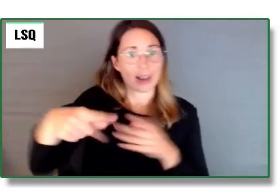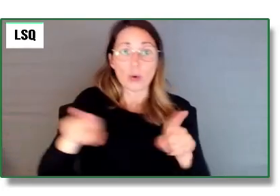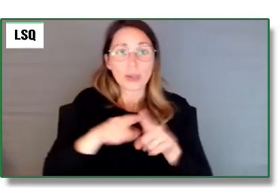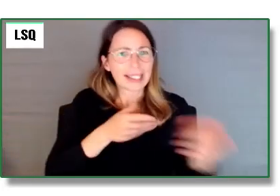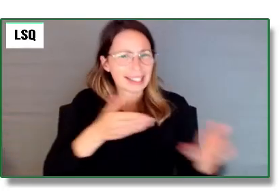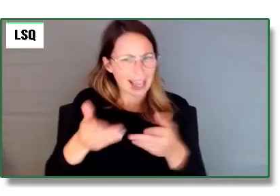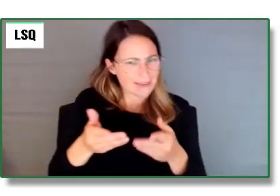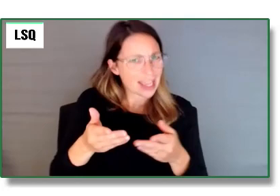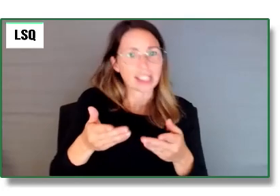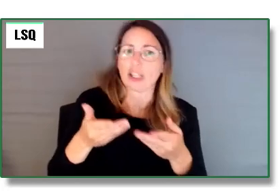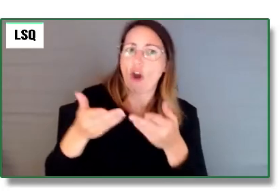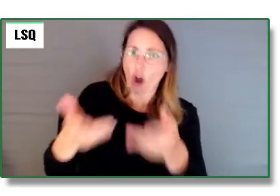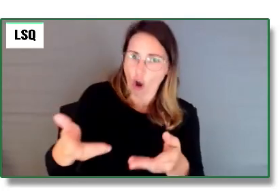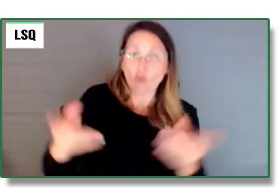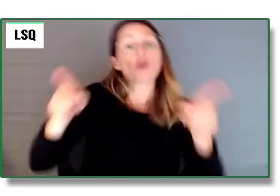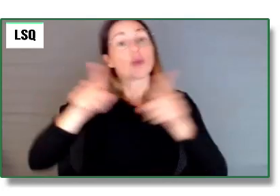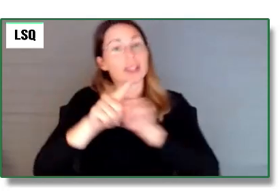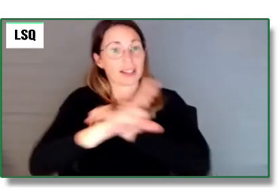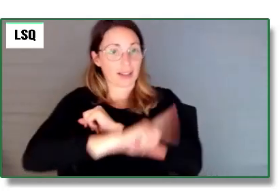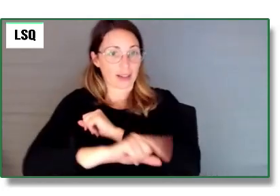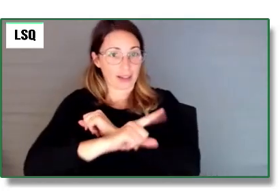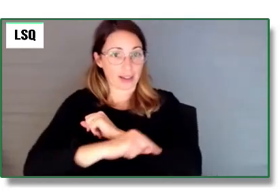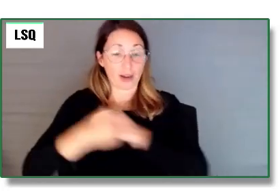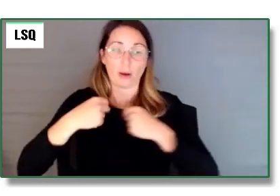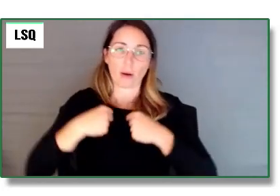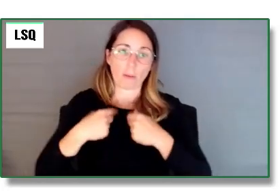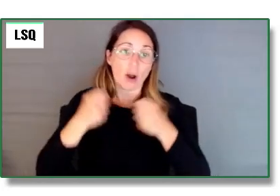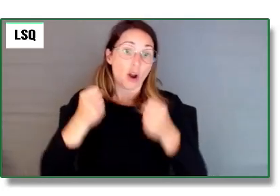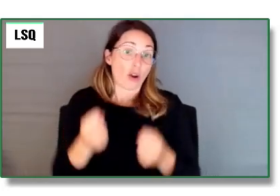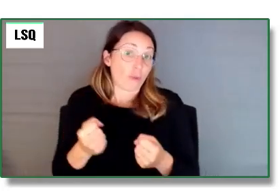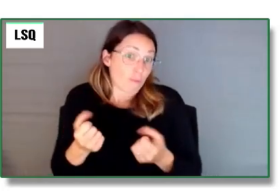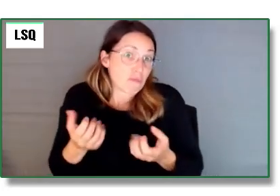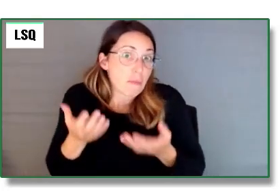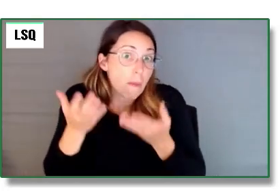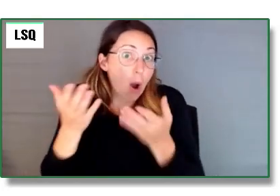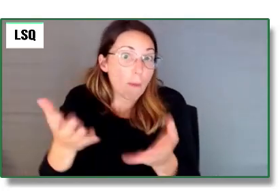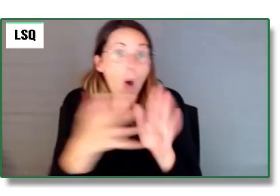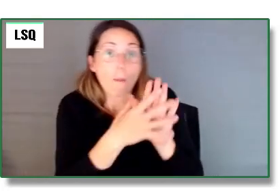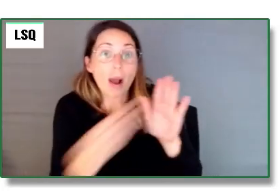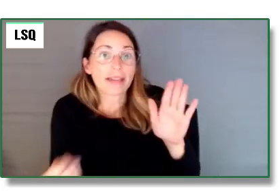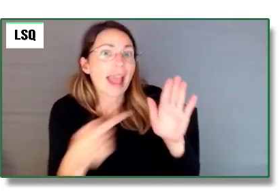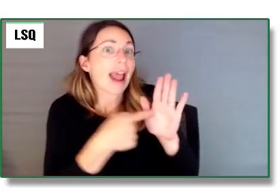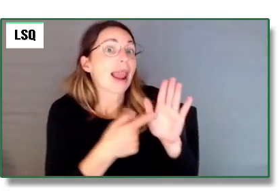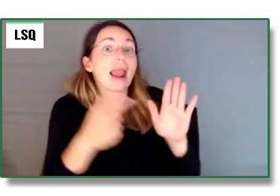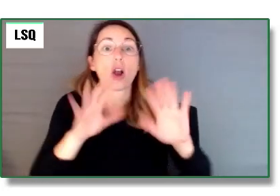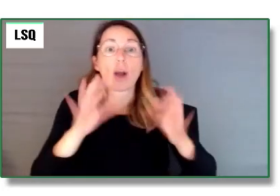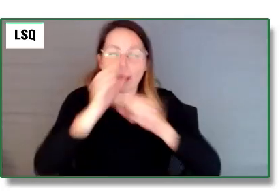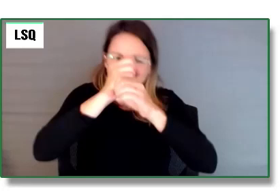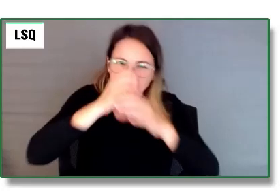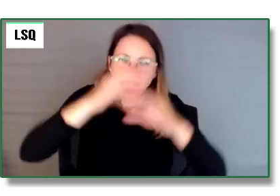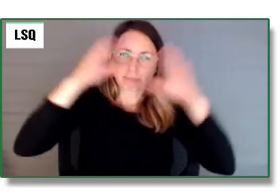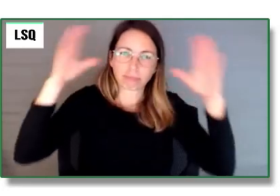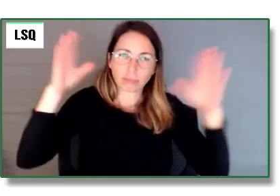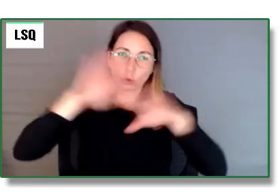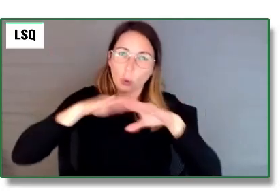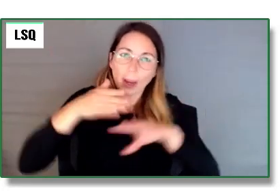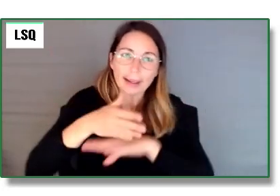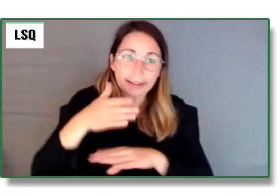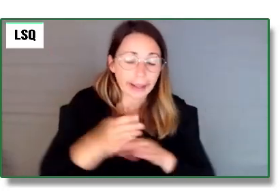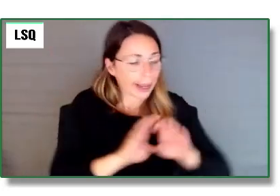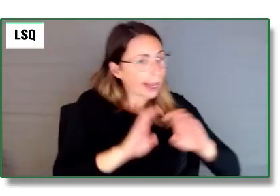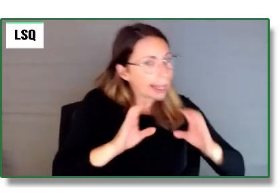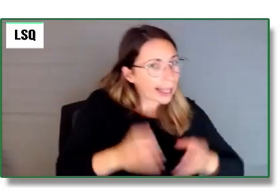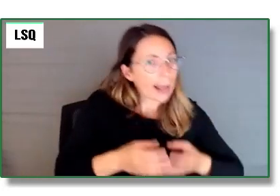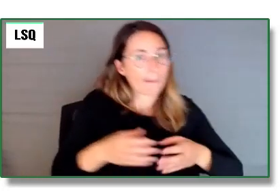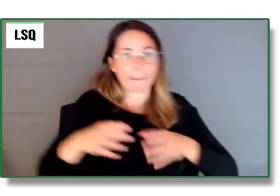J'aimerais proposer une façon de penser à l'accessibilité, un modèle que nous pouvons suivre en tant qu'équipe, organisation, agence. Nous pouvons